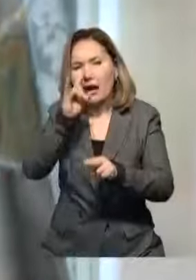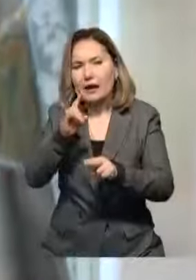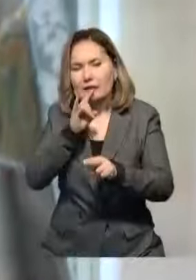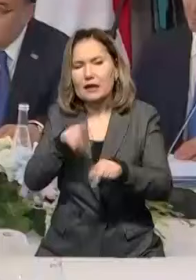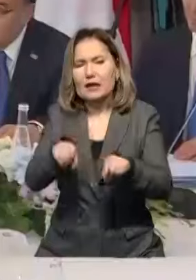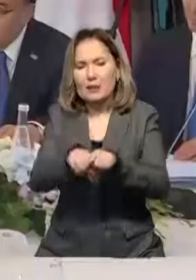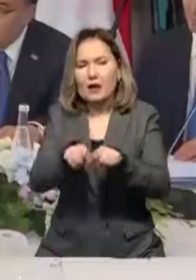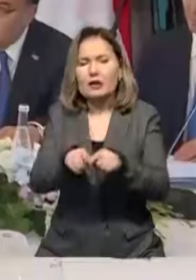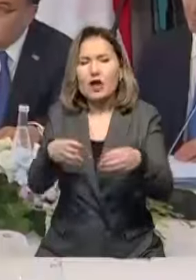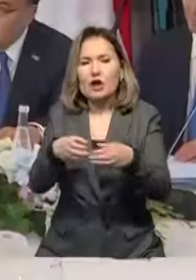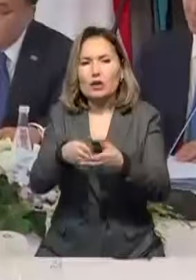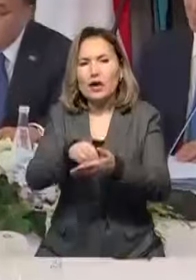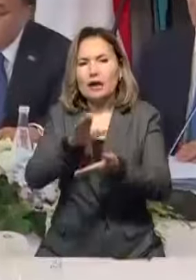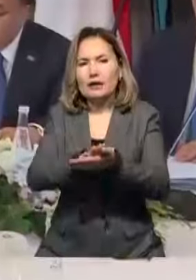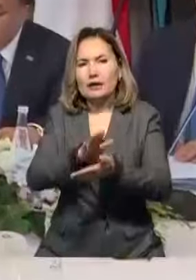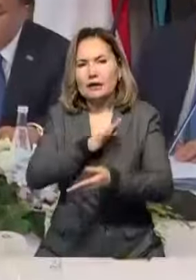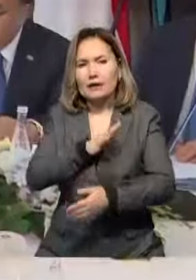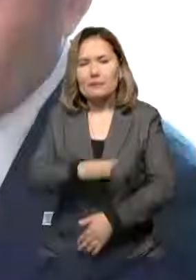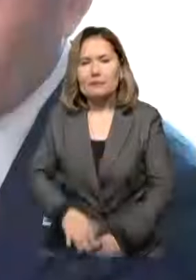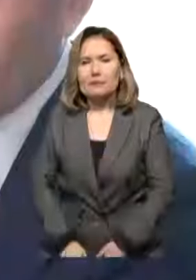Мининг еншілес ұйымын тіркеді.